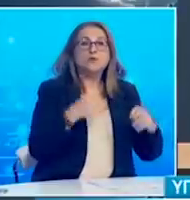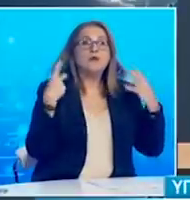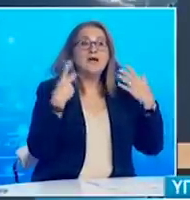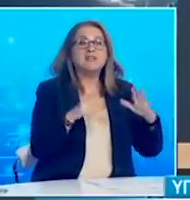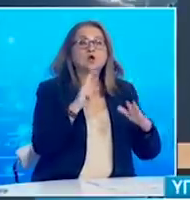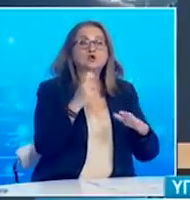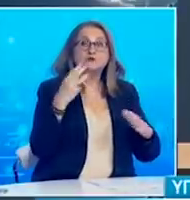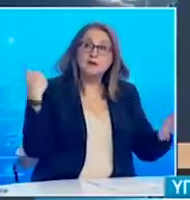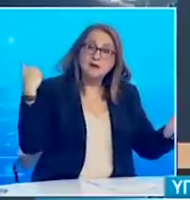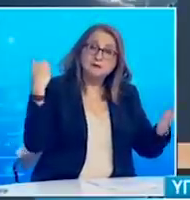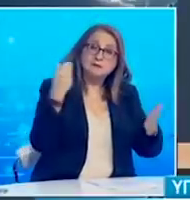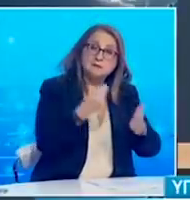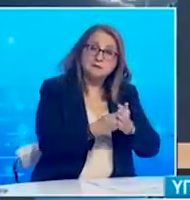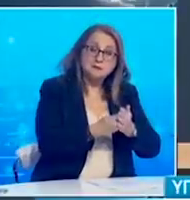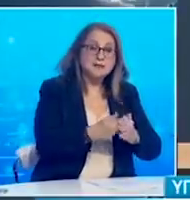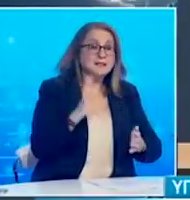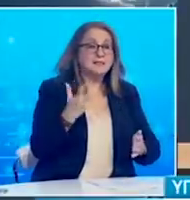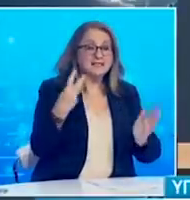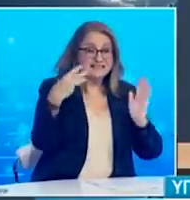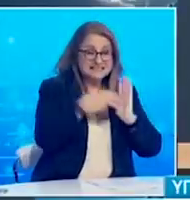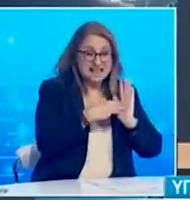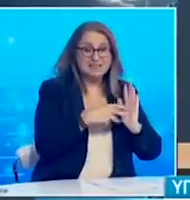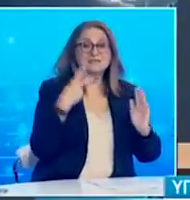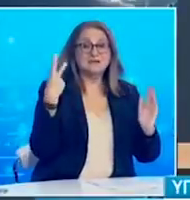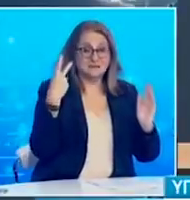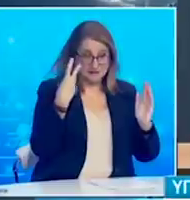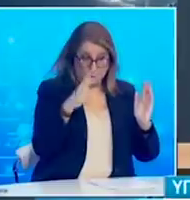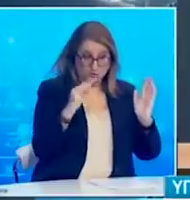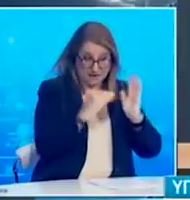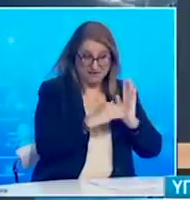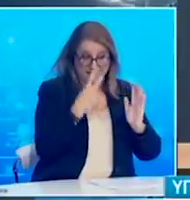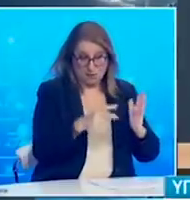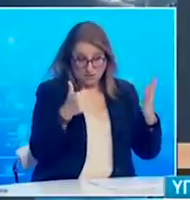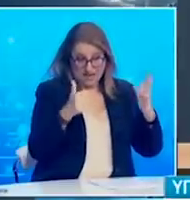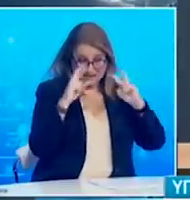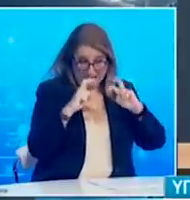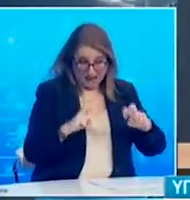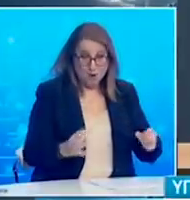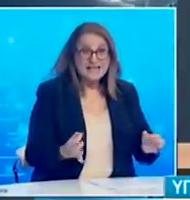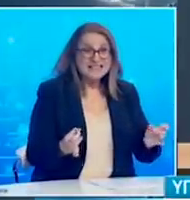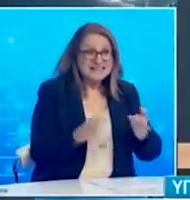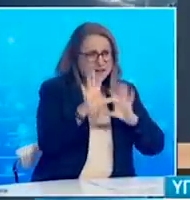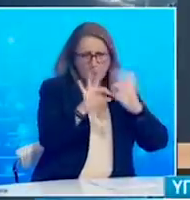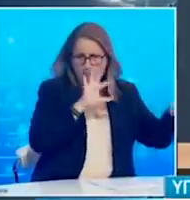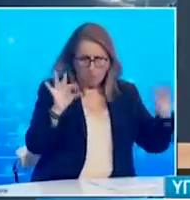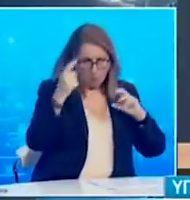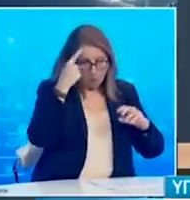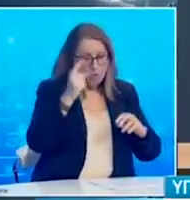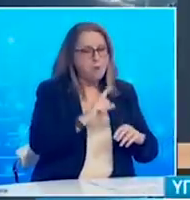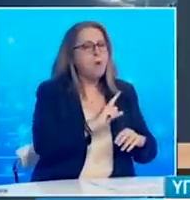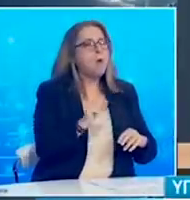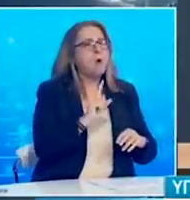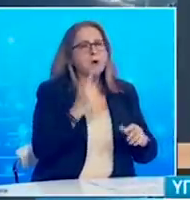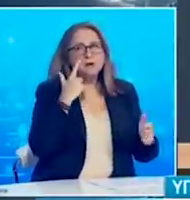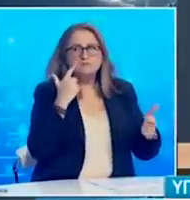ότι οι 360.206 έλεγχοι δεν ήταν τυχαίοι. Επιλέγονται και ελέγχονται οι επιβάτες εκείνοι που έχουν τις